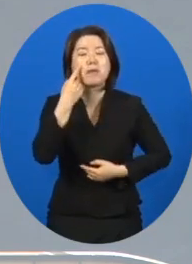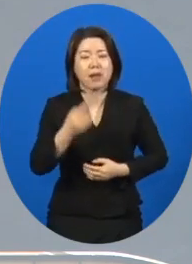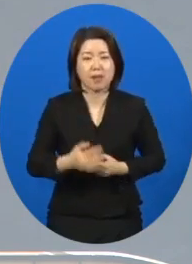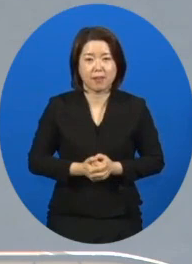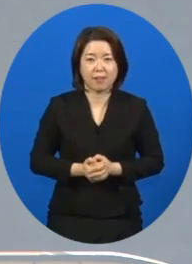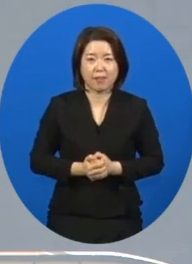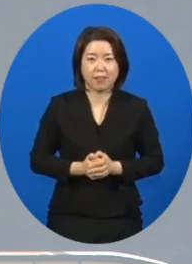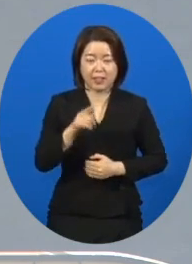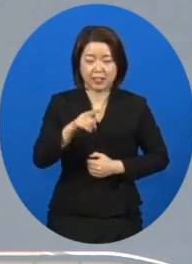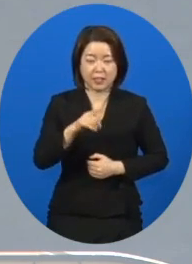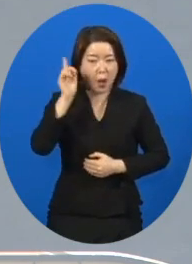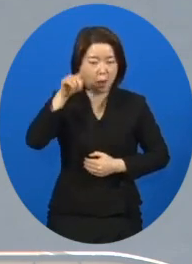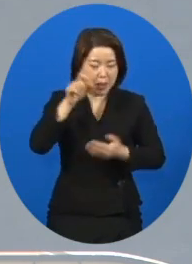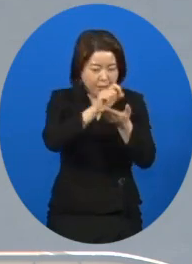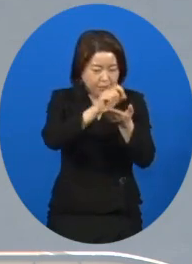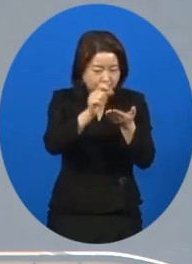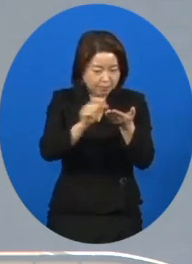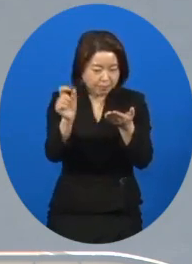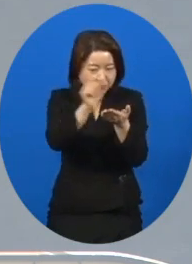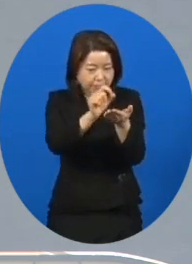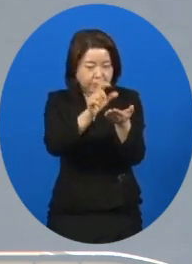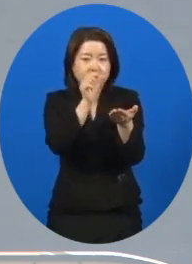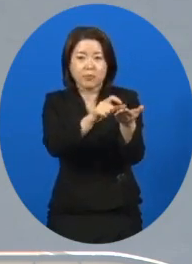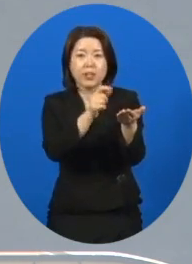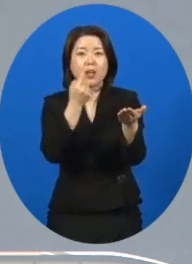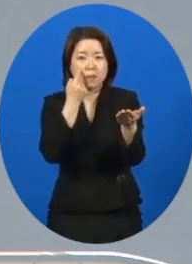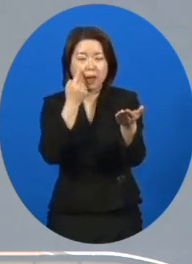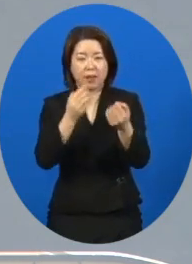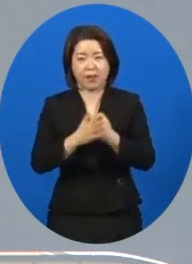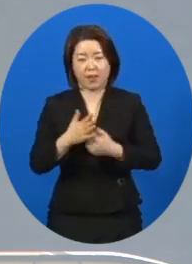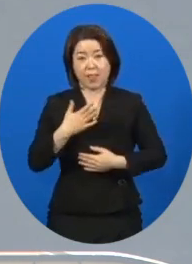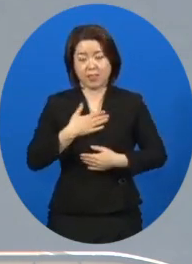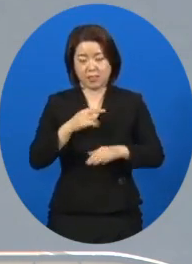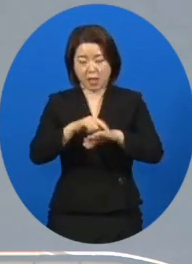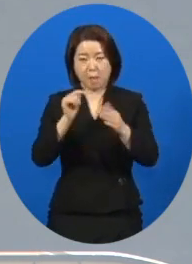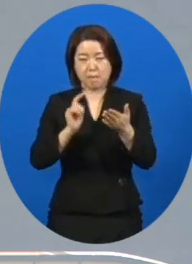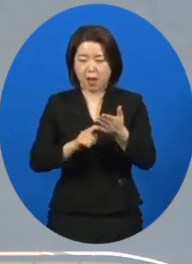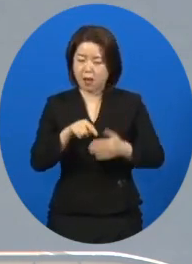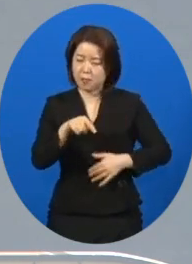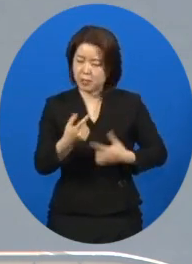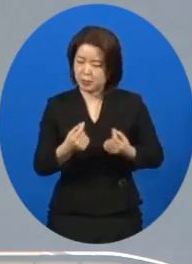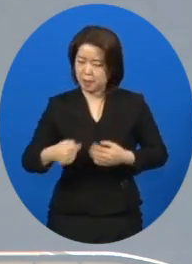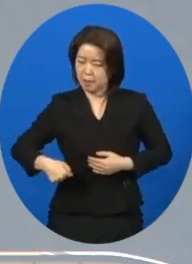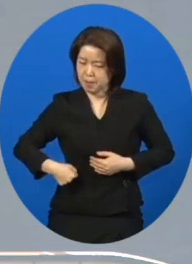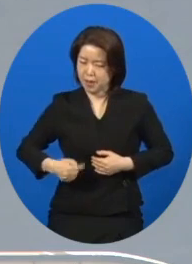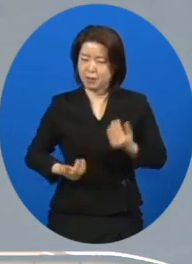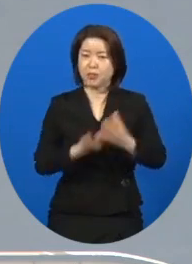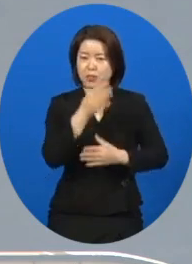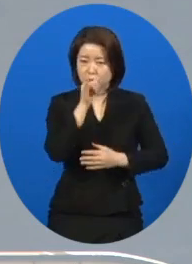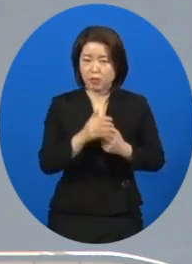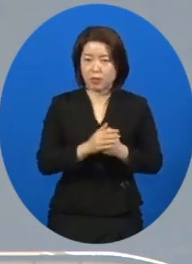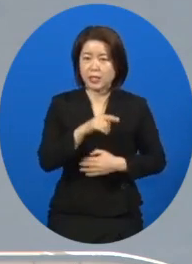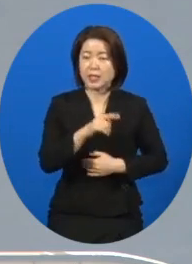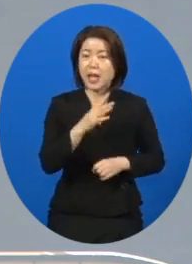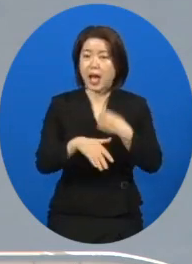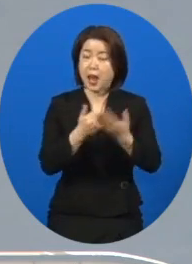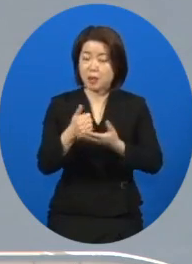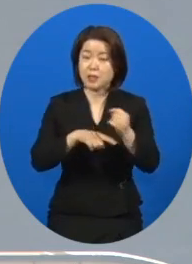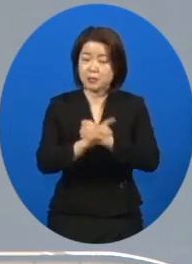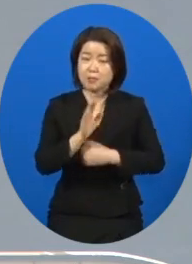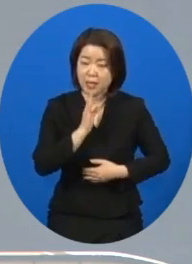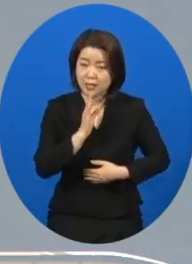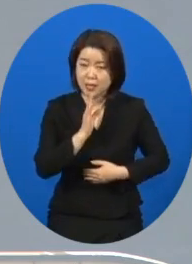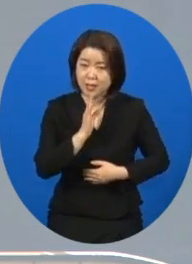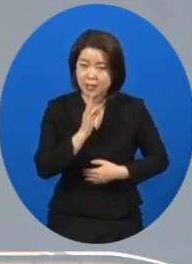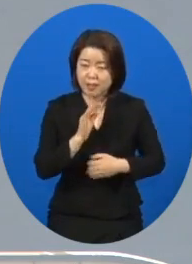그것을 일기에다가 꼭 기록해보세요. 내 마음에 이런 마음이 드는데 이게 하나님의 뜻일까?